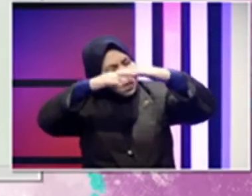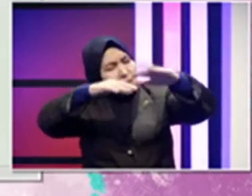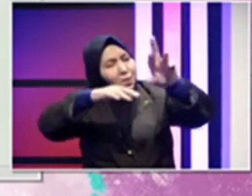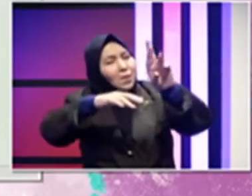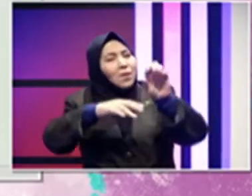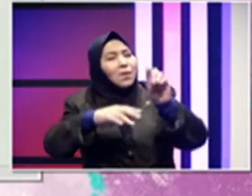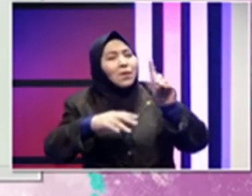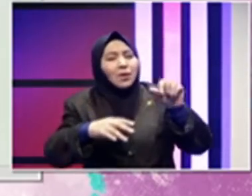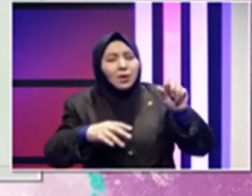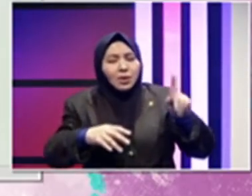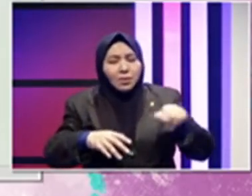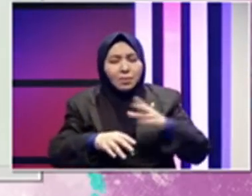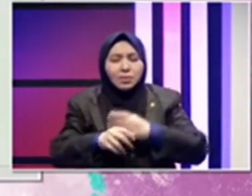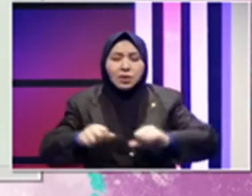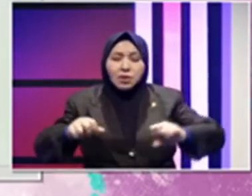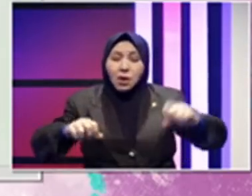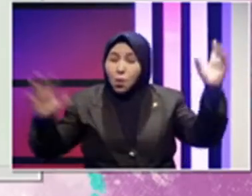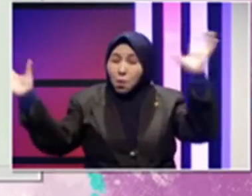الْحَرُورُ